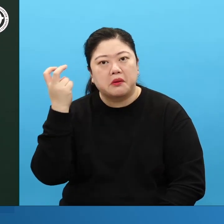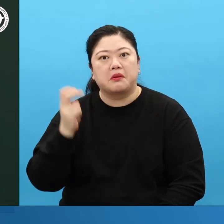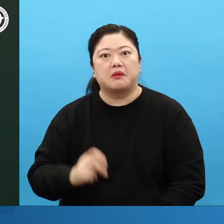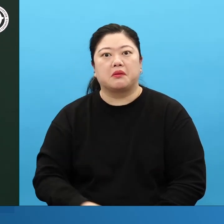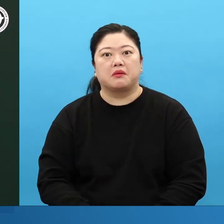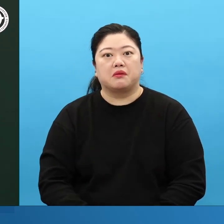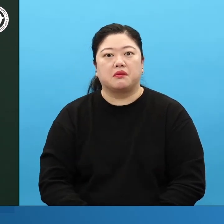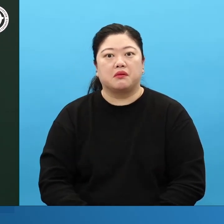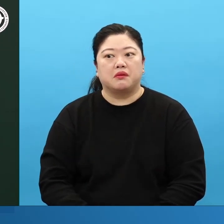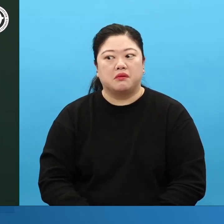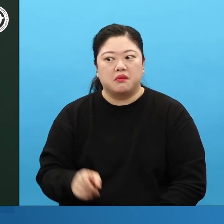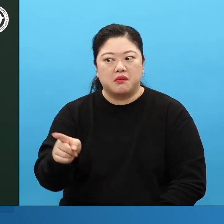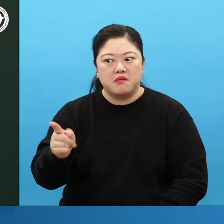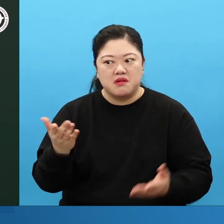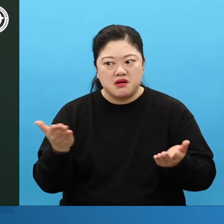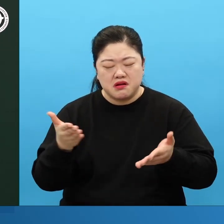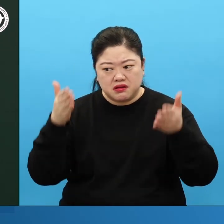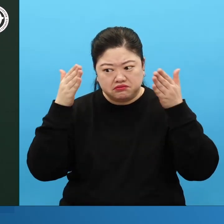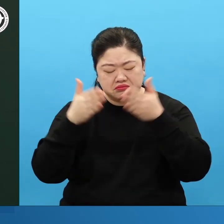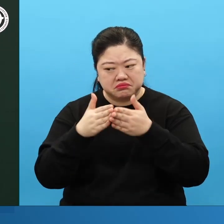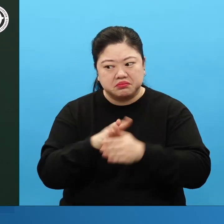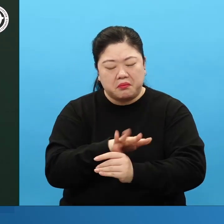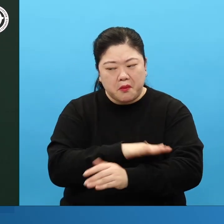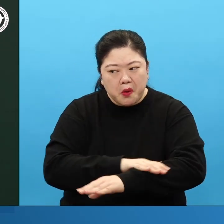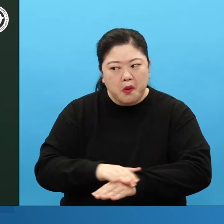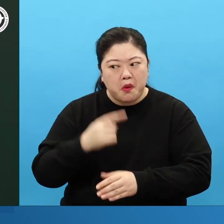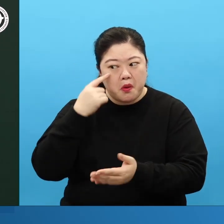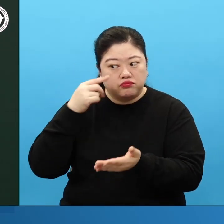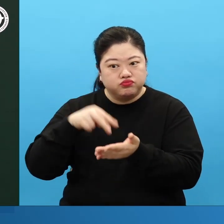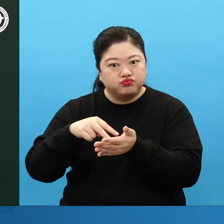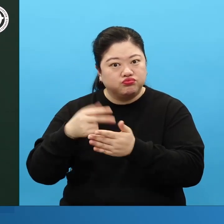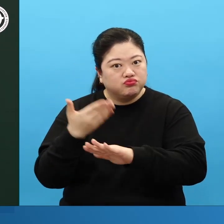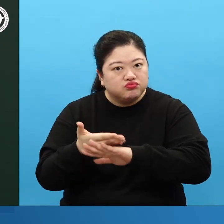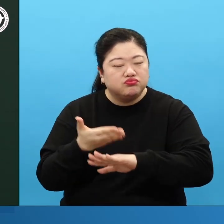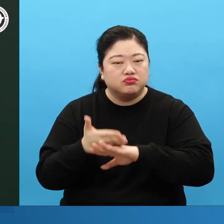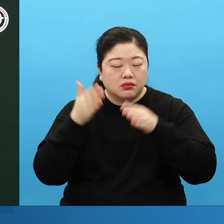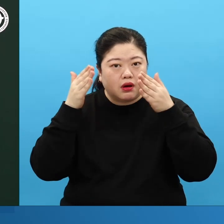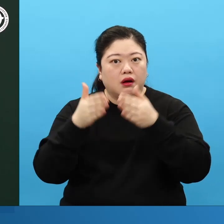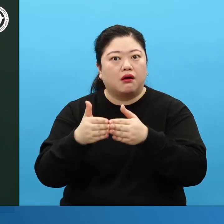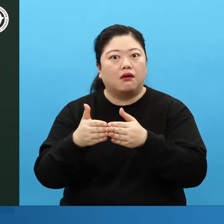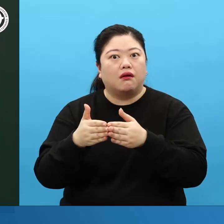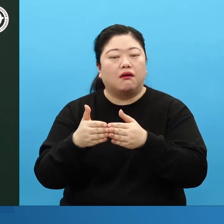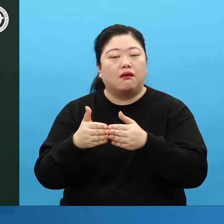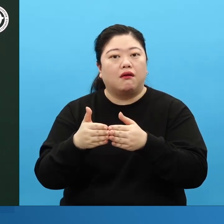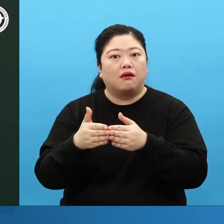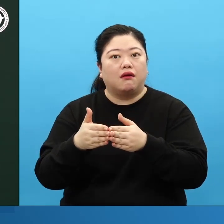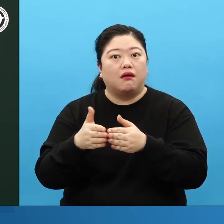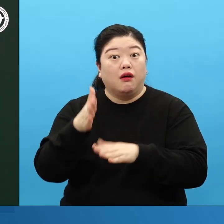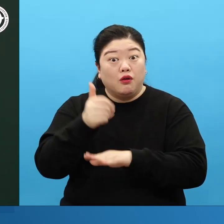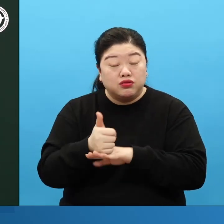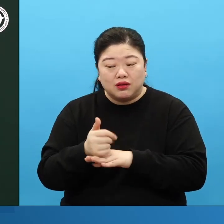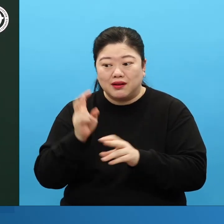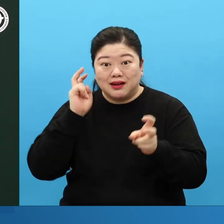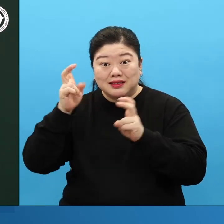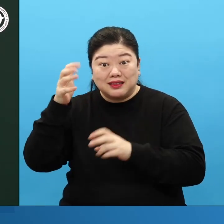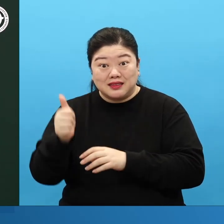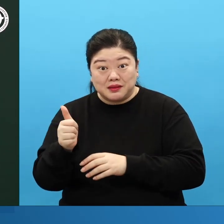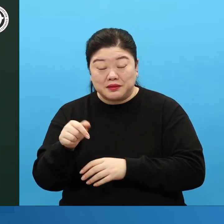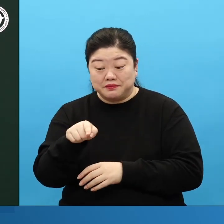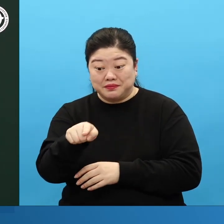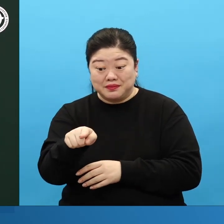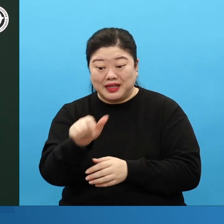그 다르다. 이렇게 되는 거예요. Ah, él cree en el 저 Señor 문도 Jesús. 열린다네. Es diferente y se abrieron las puertas del 이 사람 evangelio. 나중에 사장이 기회가 딱